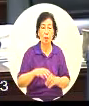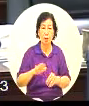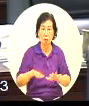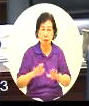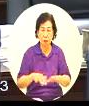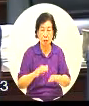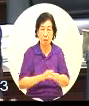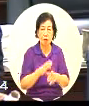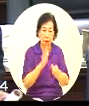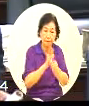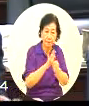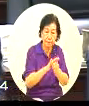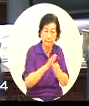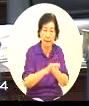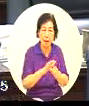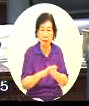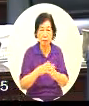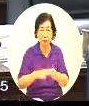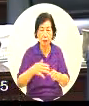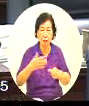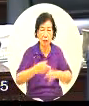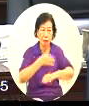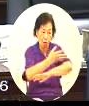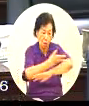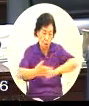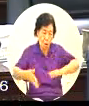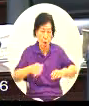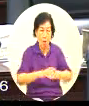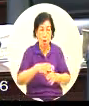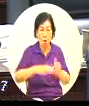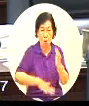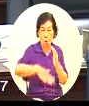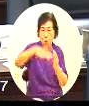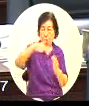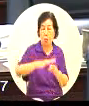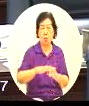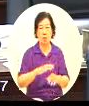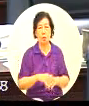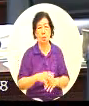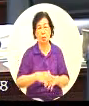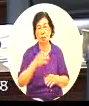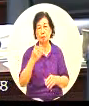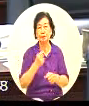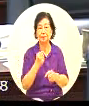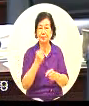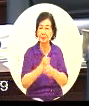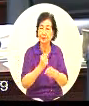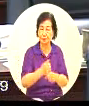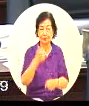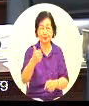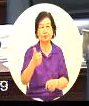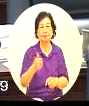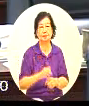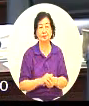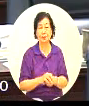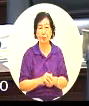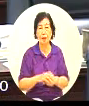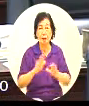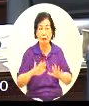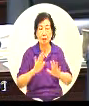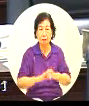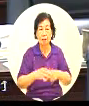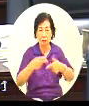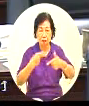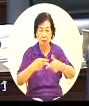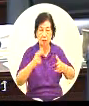咱任务来感谢市长吼，这个大禹治水啦，用治个真好。所以任务人口一定搬去